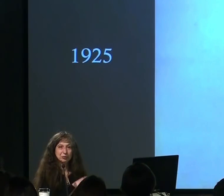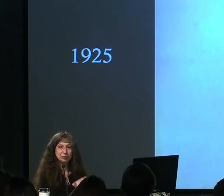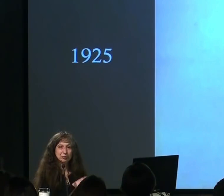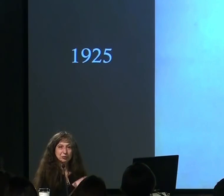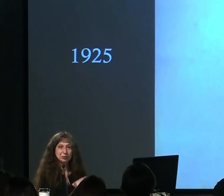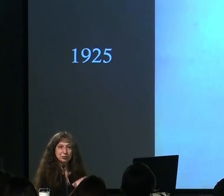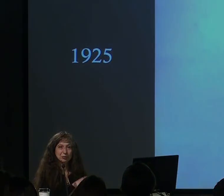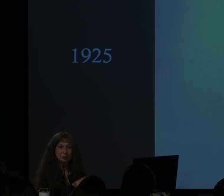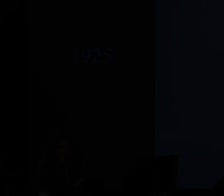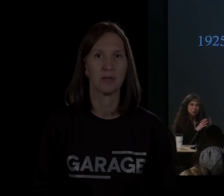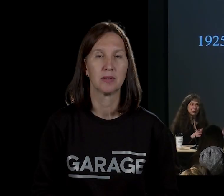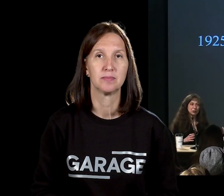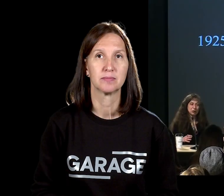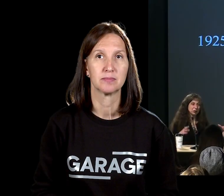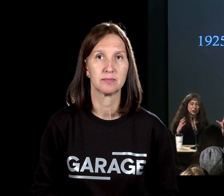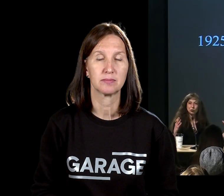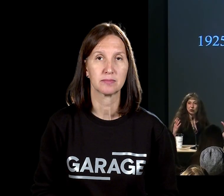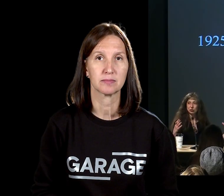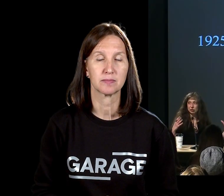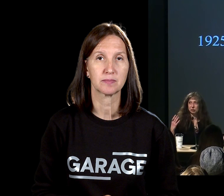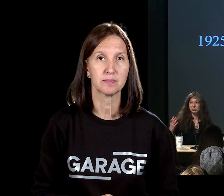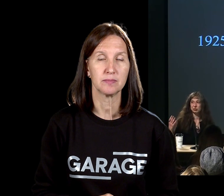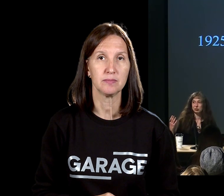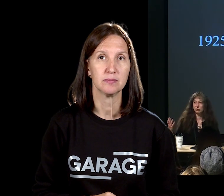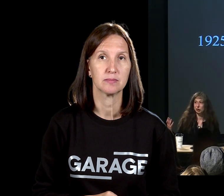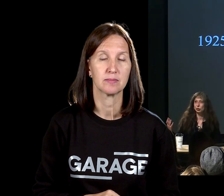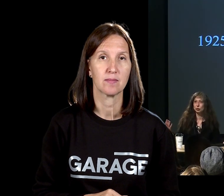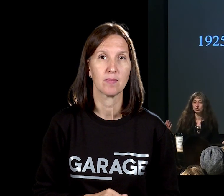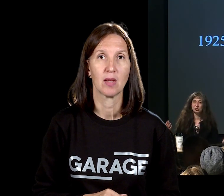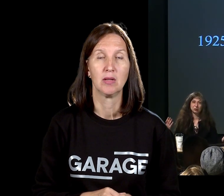«это цвет моих снов». Абсолютно вот это